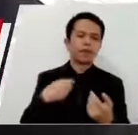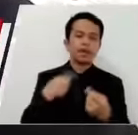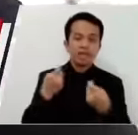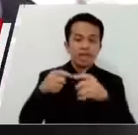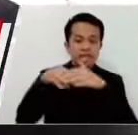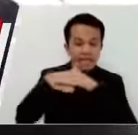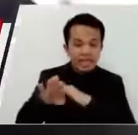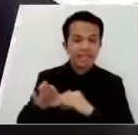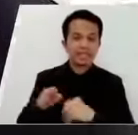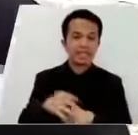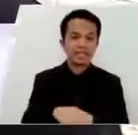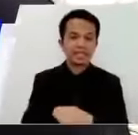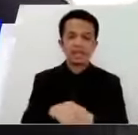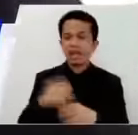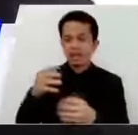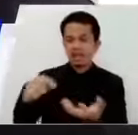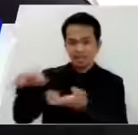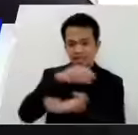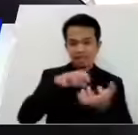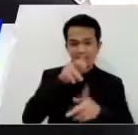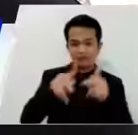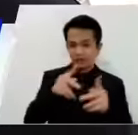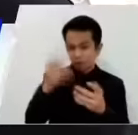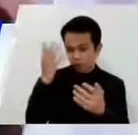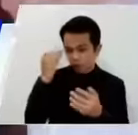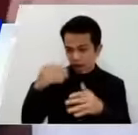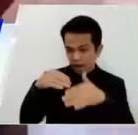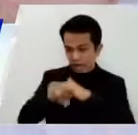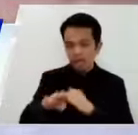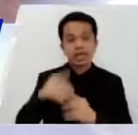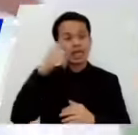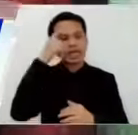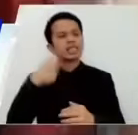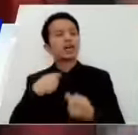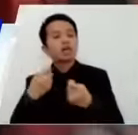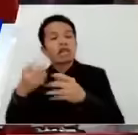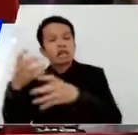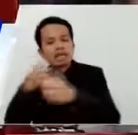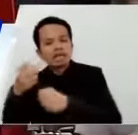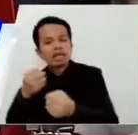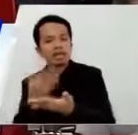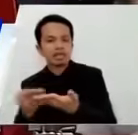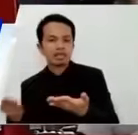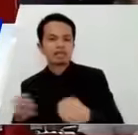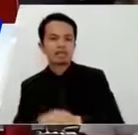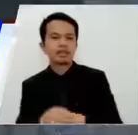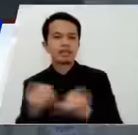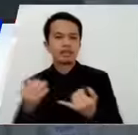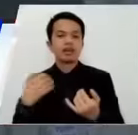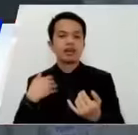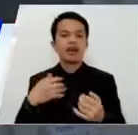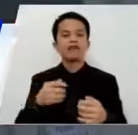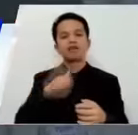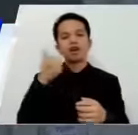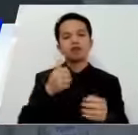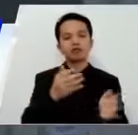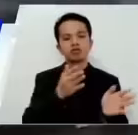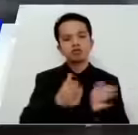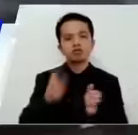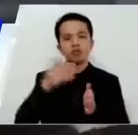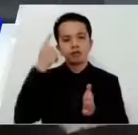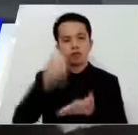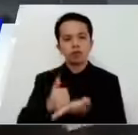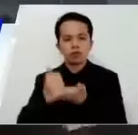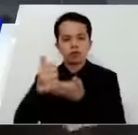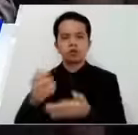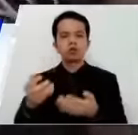nagkakagulo na. Sayang po kasi yung ibang gamit eh. Nagtamo naman ang first degree burn ang ilang bumbero. Tuloy ang napula ang